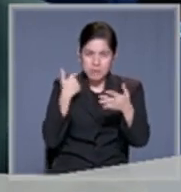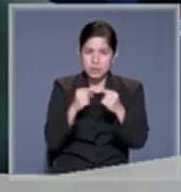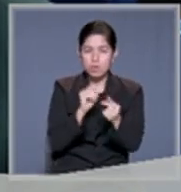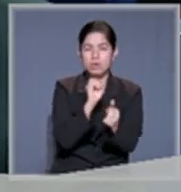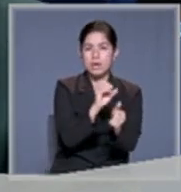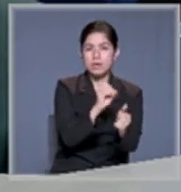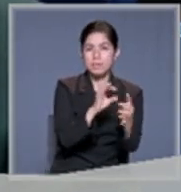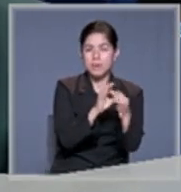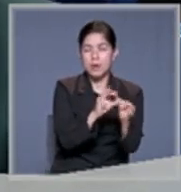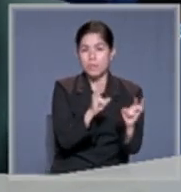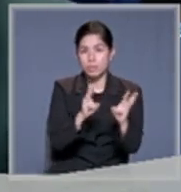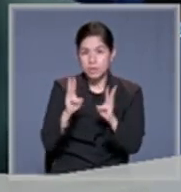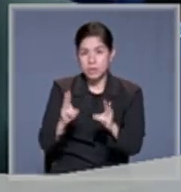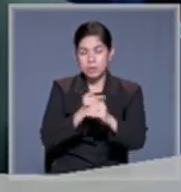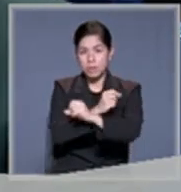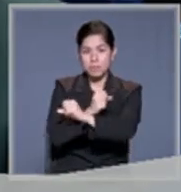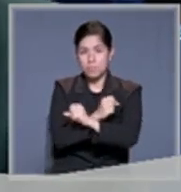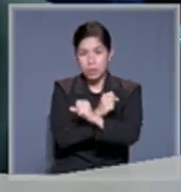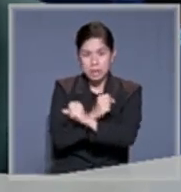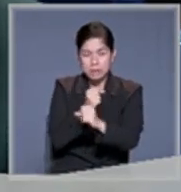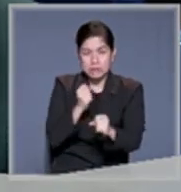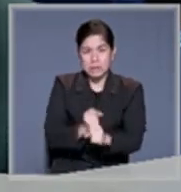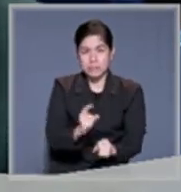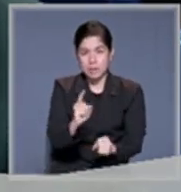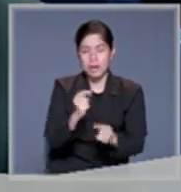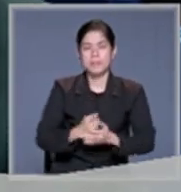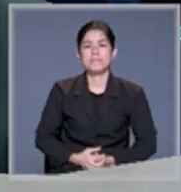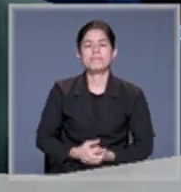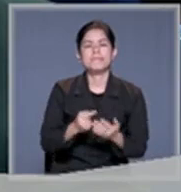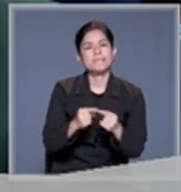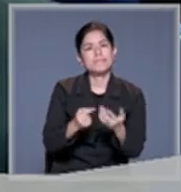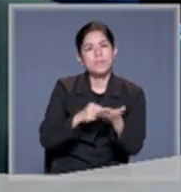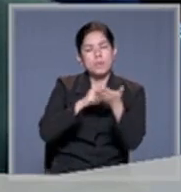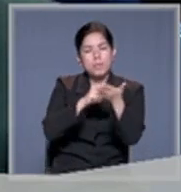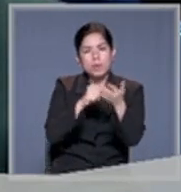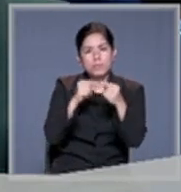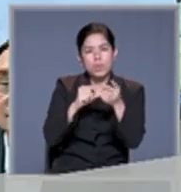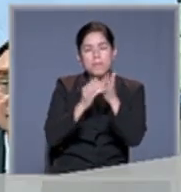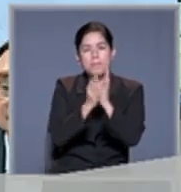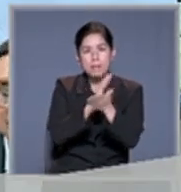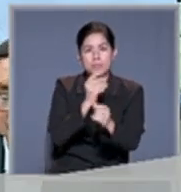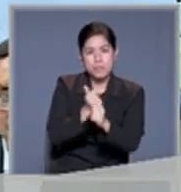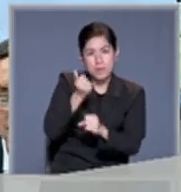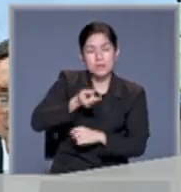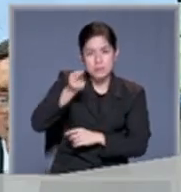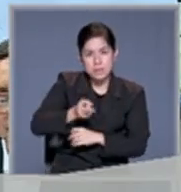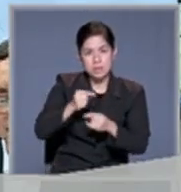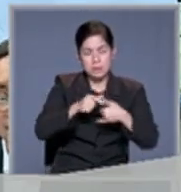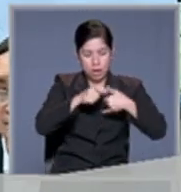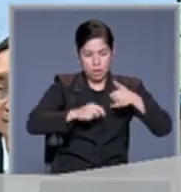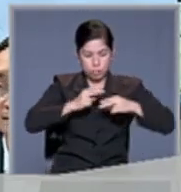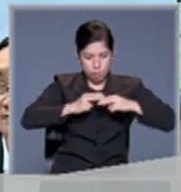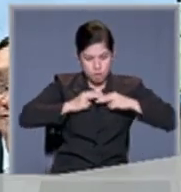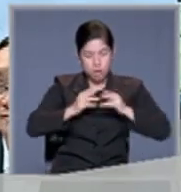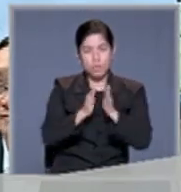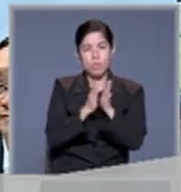วิธีการกำจัดแหล่งเพาะพันธุ์ยุงลายที่ถูกต้องสามารถที่จะนำไปใช้ต่อได้ทั้งตนเองและผู้อื่นนะครับ